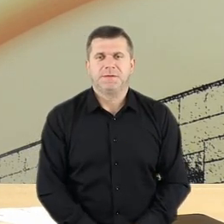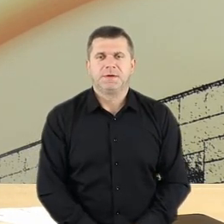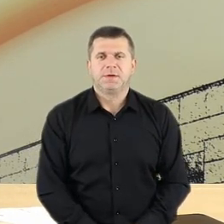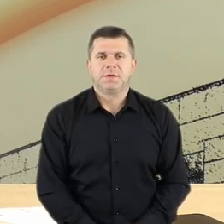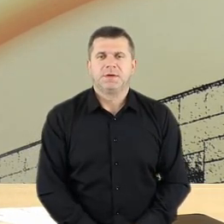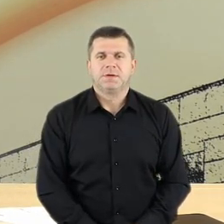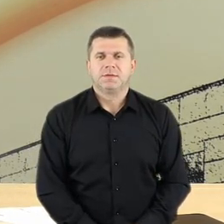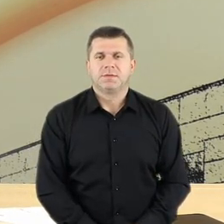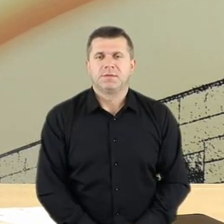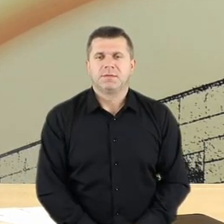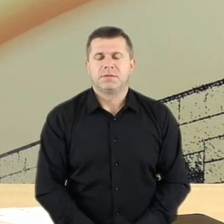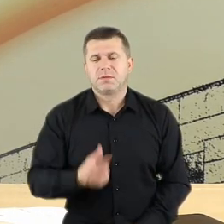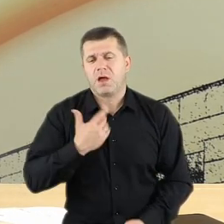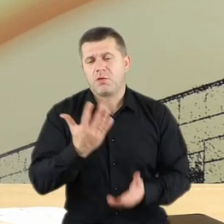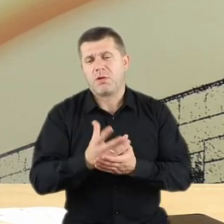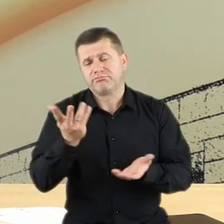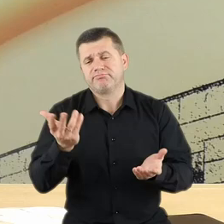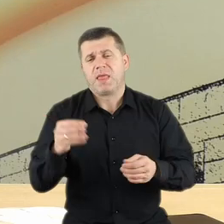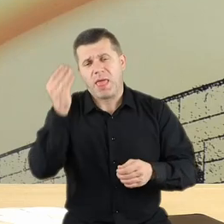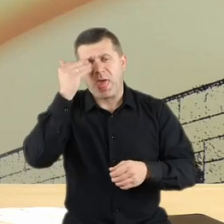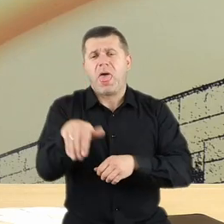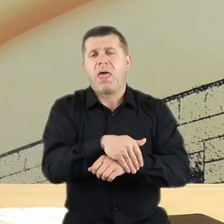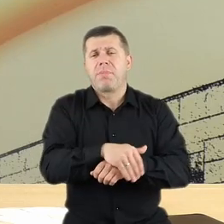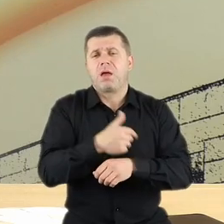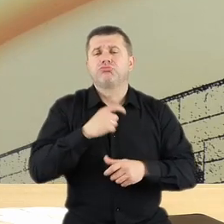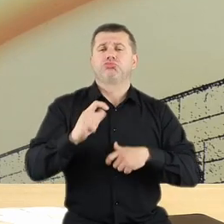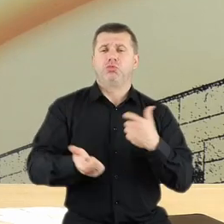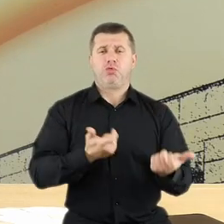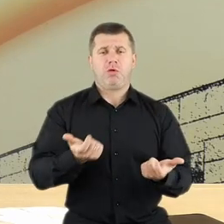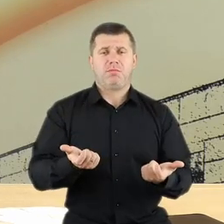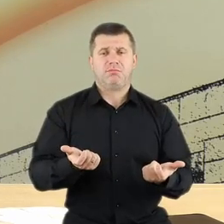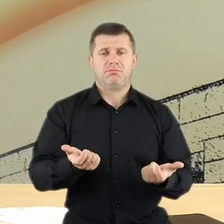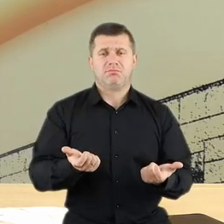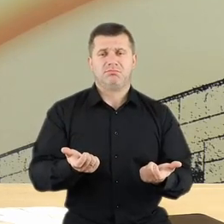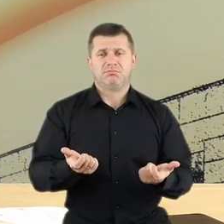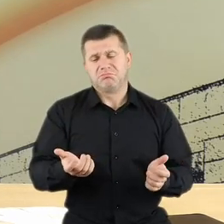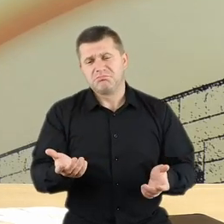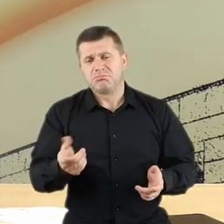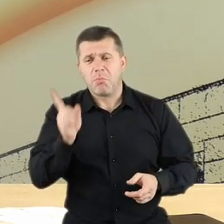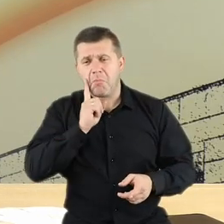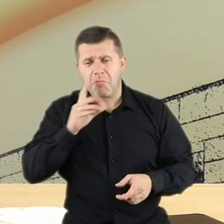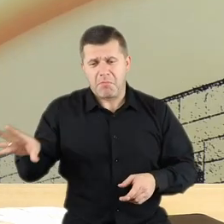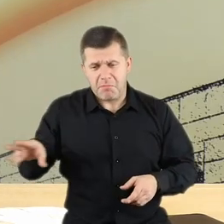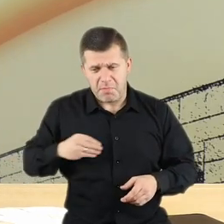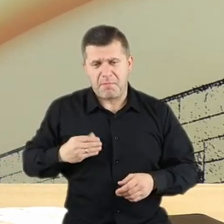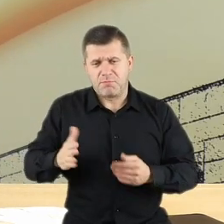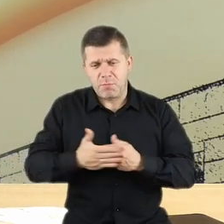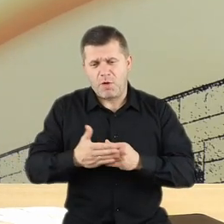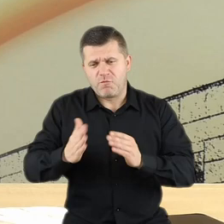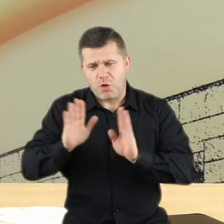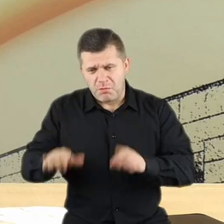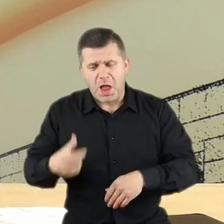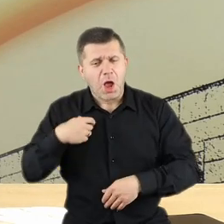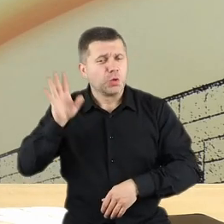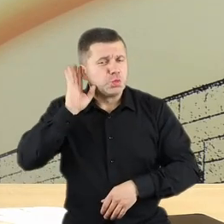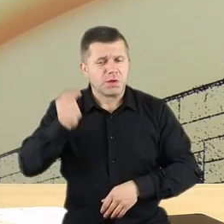no ja poszłam na emeryturę No co było robić No niby mam tego chłopa w domu ale mówię wam za Aniu